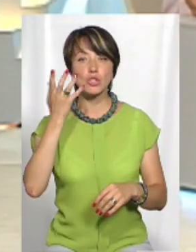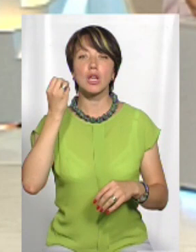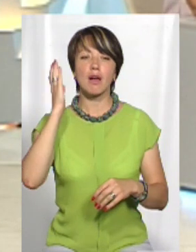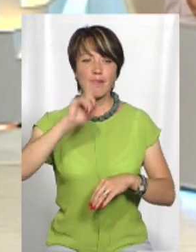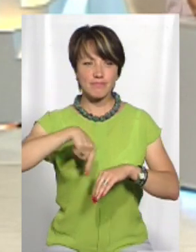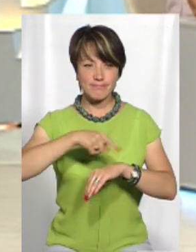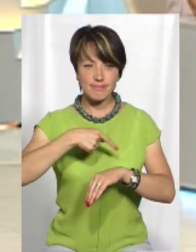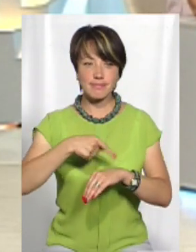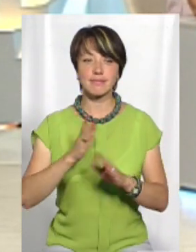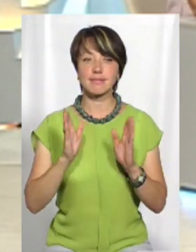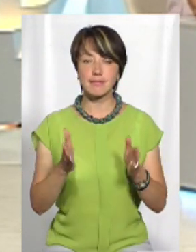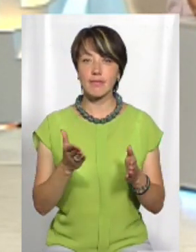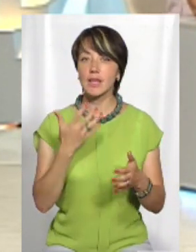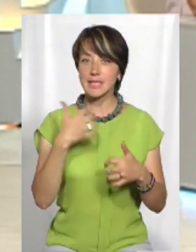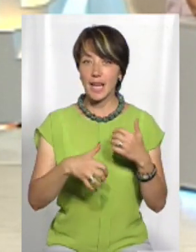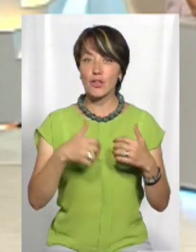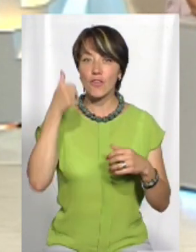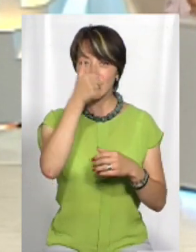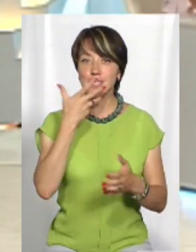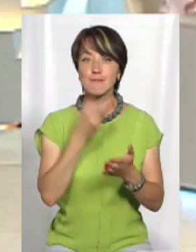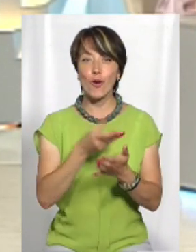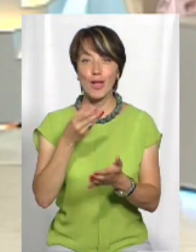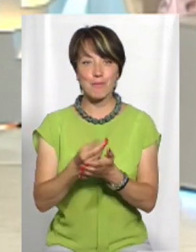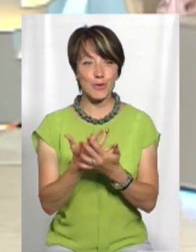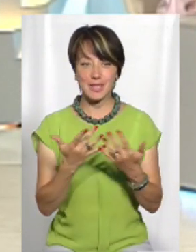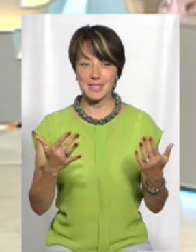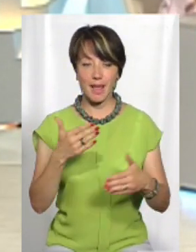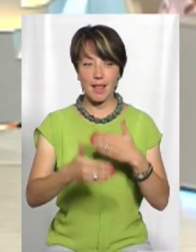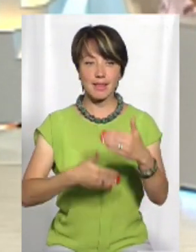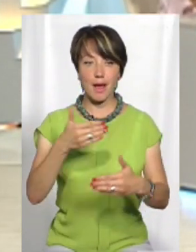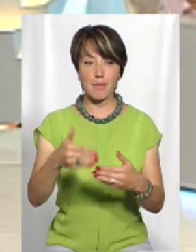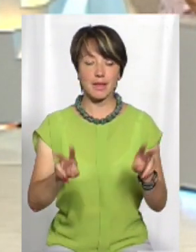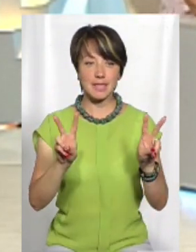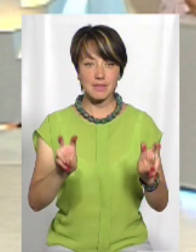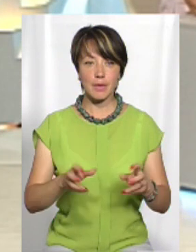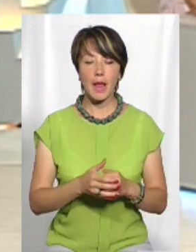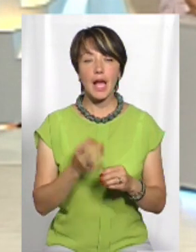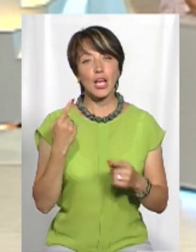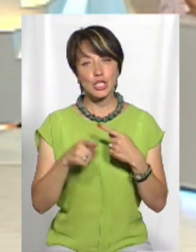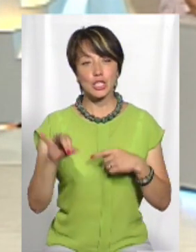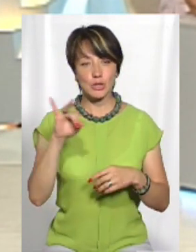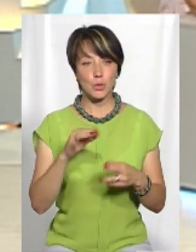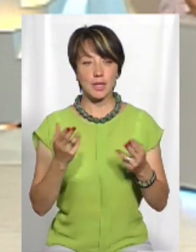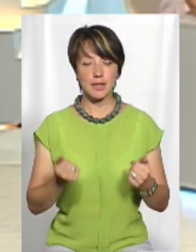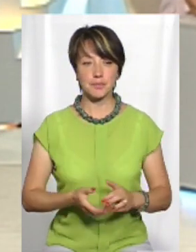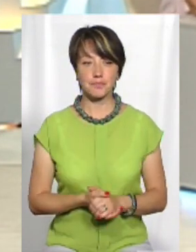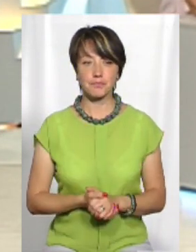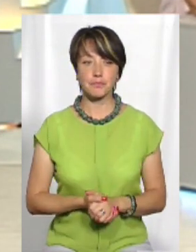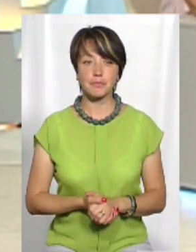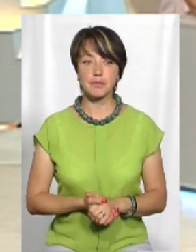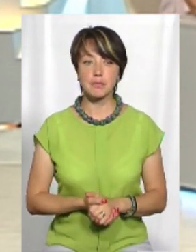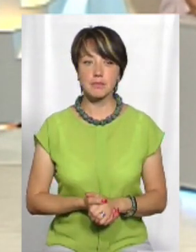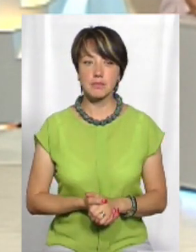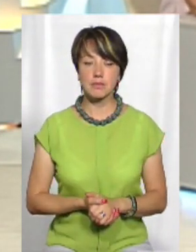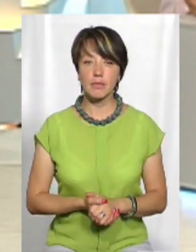питання колись... в тому, що у кожного середньовіччя якесь своє, так? Тому так, що якось по-різному, різні етапи називають середньовіччя. Ну, це вже інша історія, так.